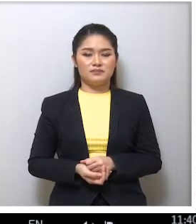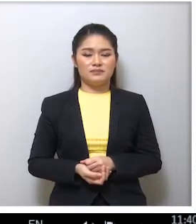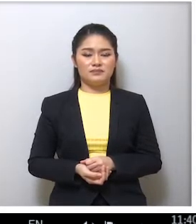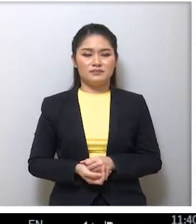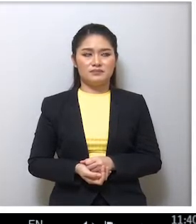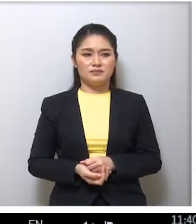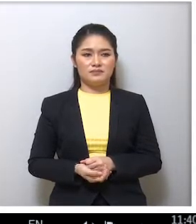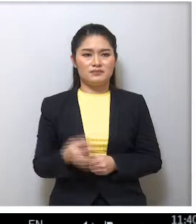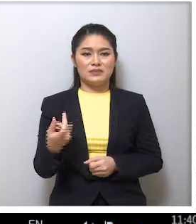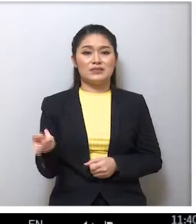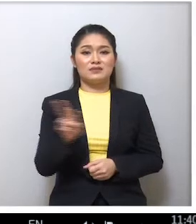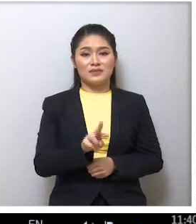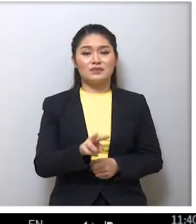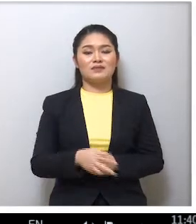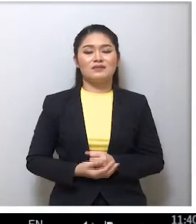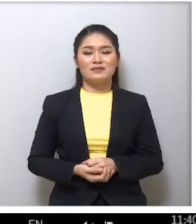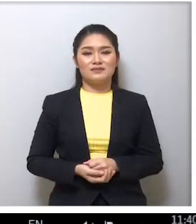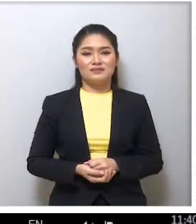ตัวนี้มันกลับข้างนะครับ